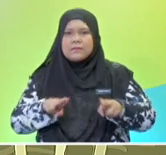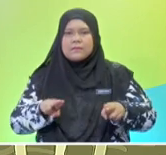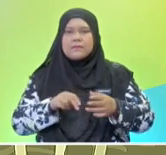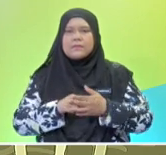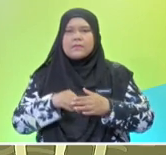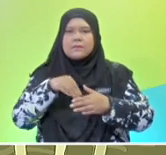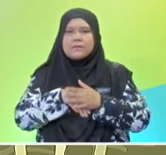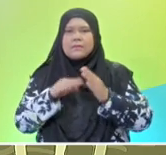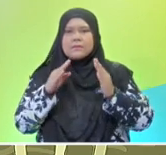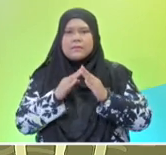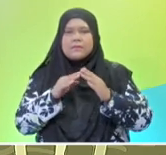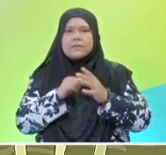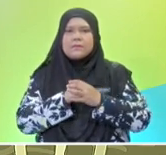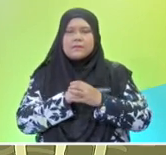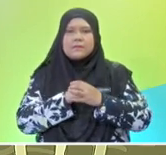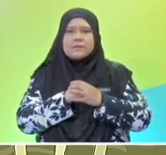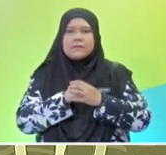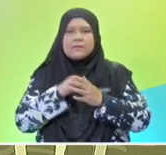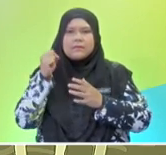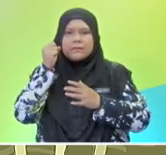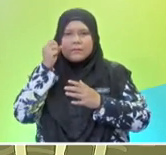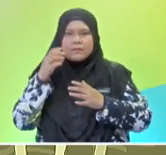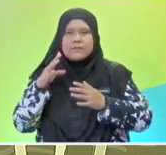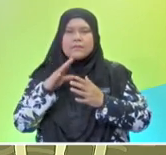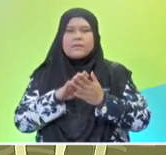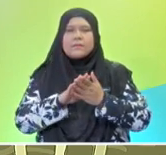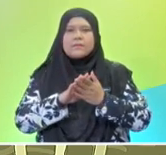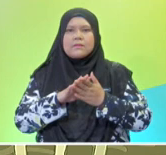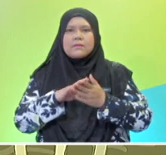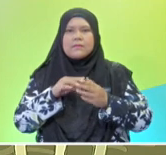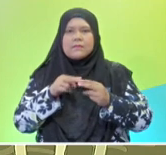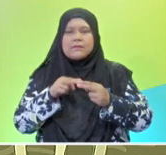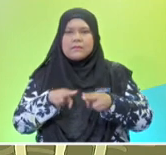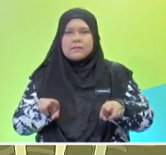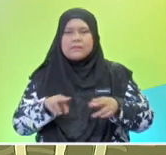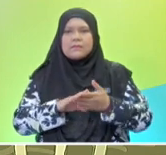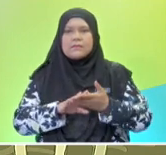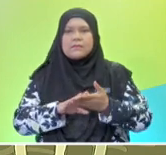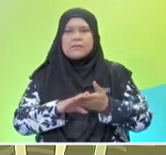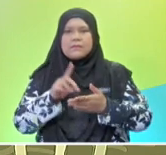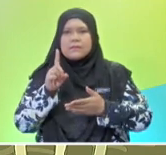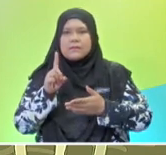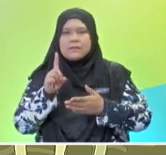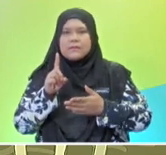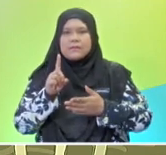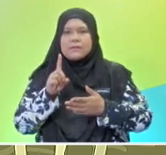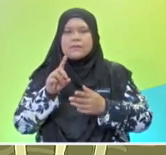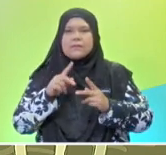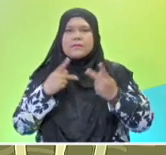jadi kita dapatlah mewujudkan suasana yang harmoni. Terusnya, mewujudkan sebuah keluarga yang bahagia